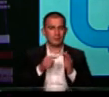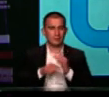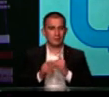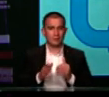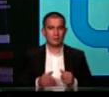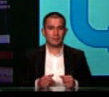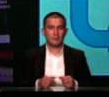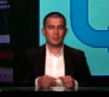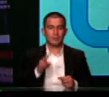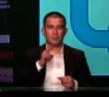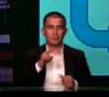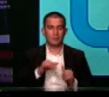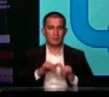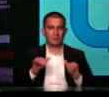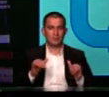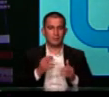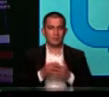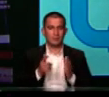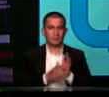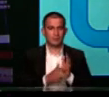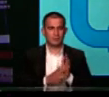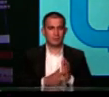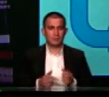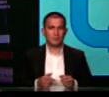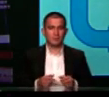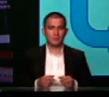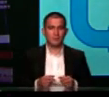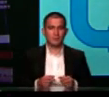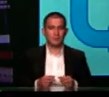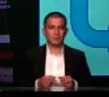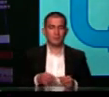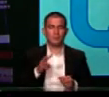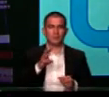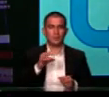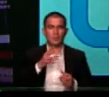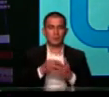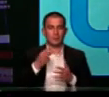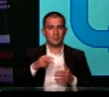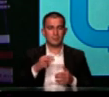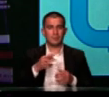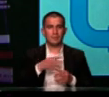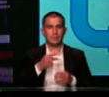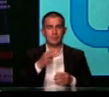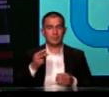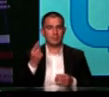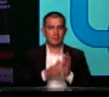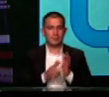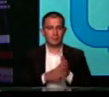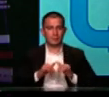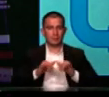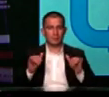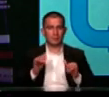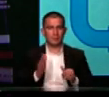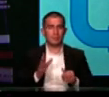va d ko'paytiruv 7 mod 20 barobar 1. Ya'ni d ni 7